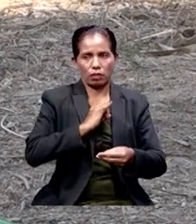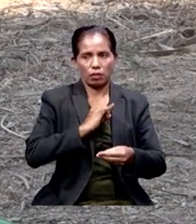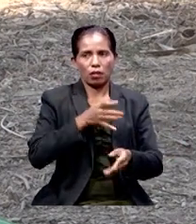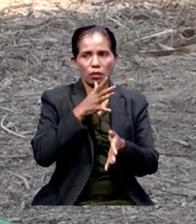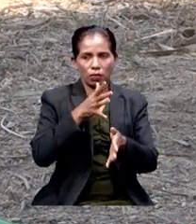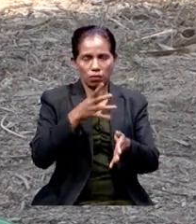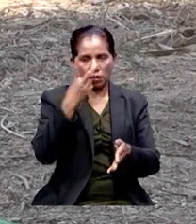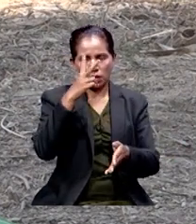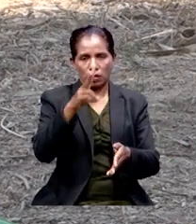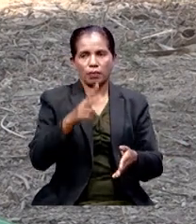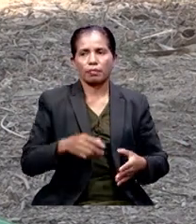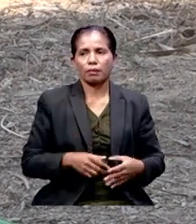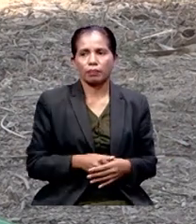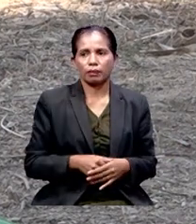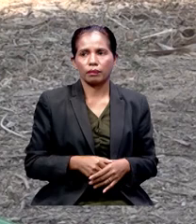hari itu.